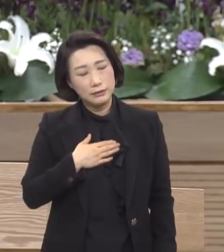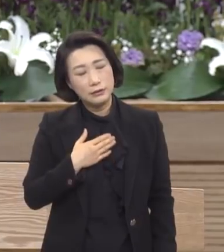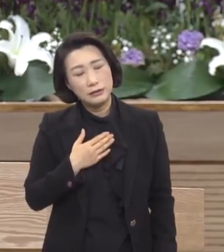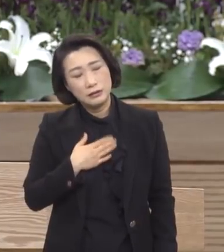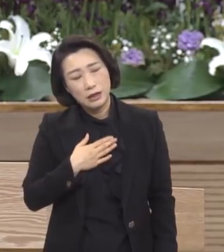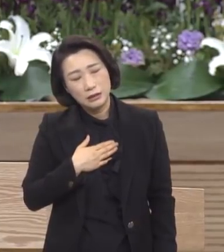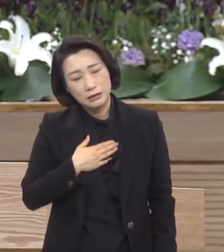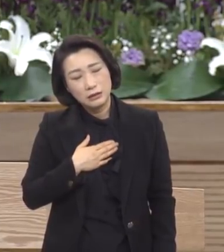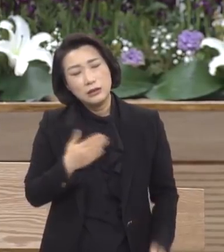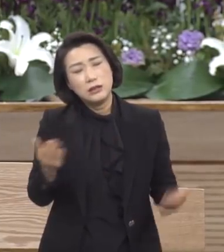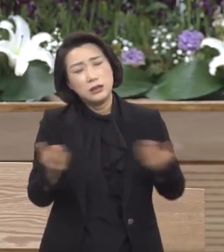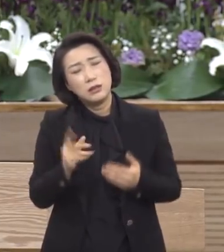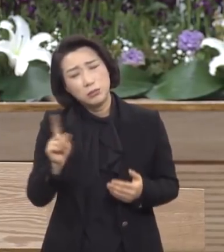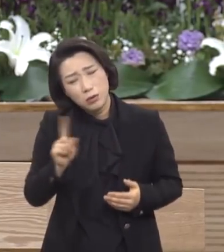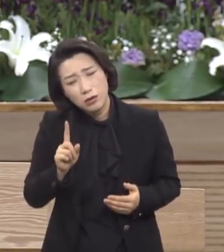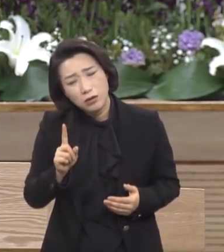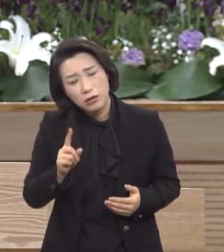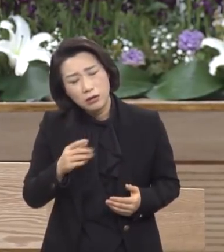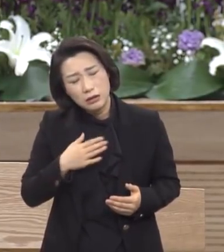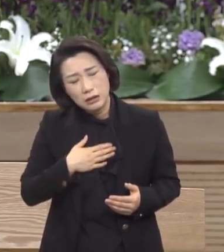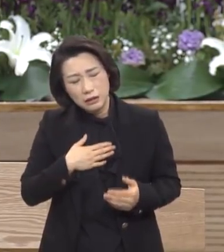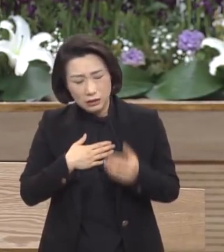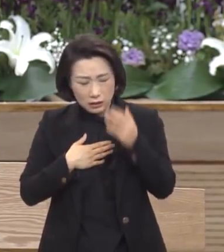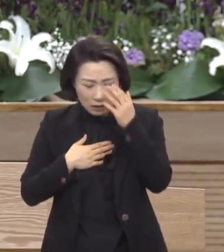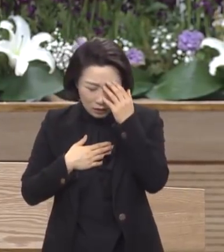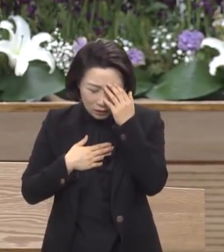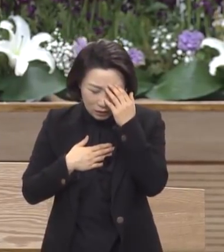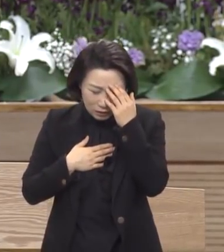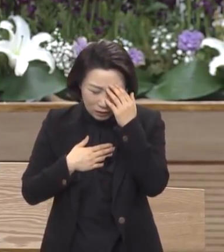나는 무엇인 사람이냐에 대하여